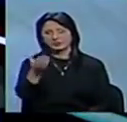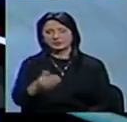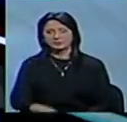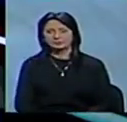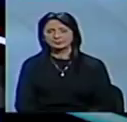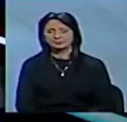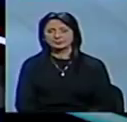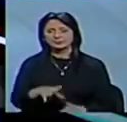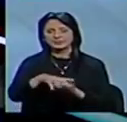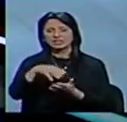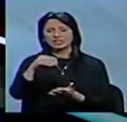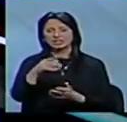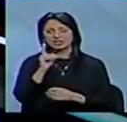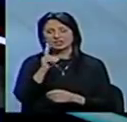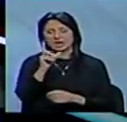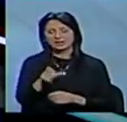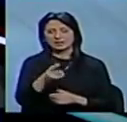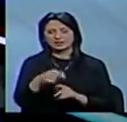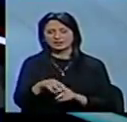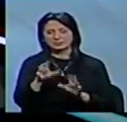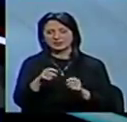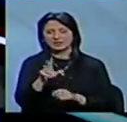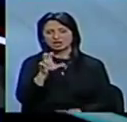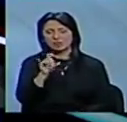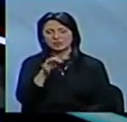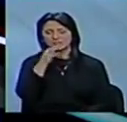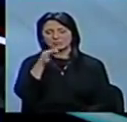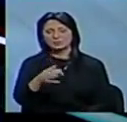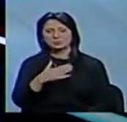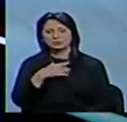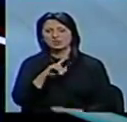დიდი მადლობა. გირჩის მიერ წარდგენილი პრეზიდენტობის კანდიდატი ზურა ჯაფარიძე პასუხობდა ჩვენს შეკითხვებს.